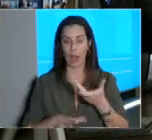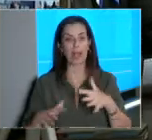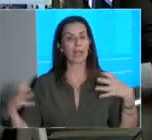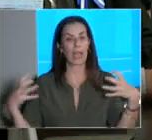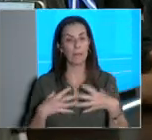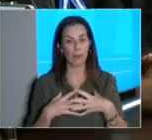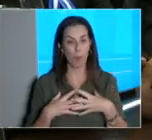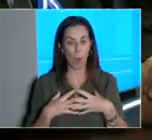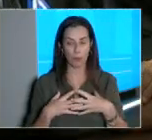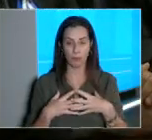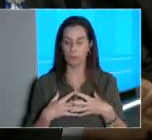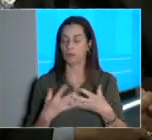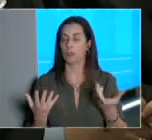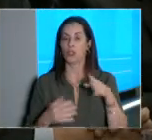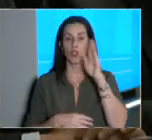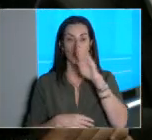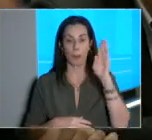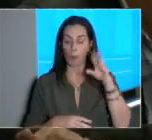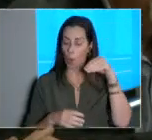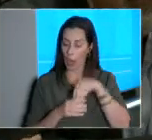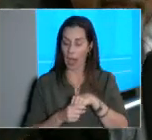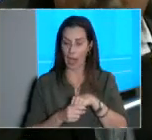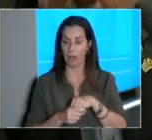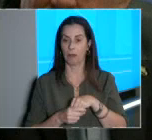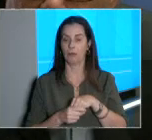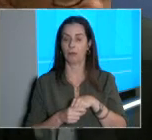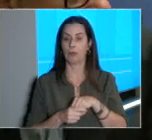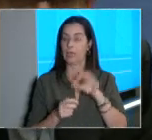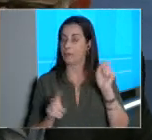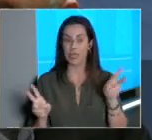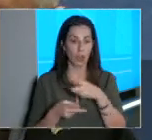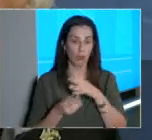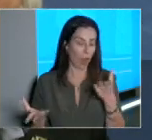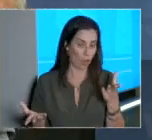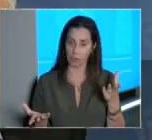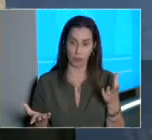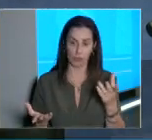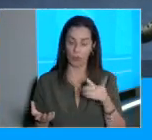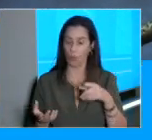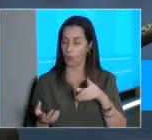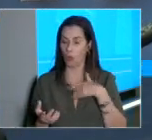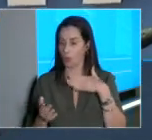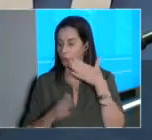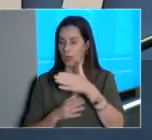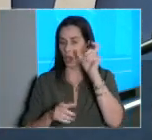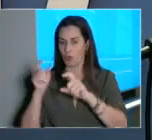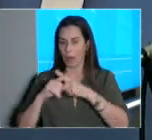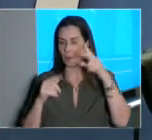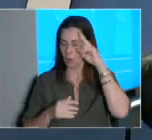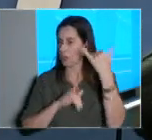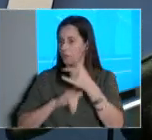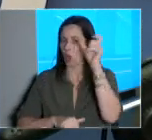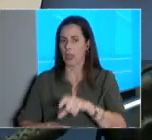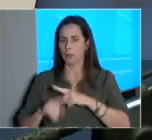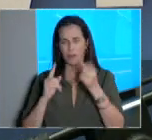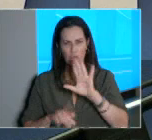רחבה, כאשר נתניהו הוא חלק מהמשוואה הזאת, אז הוא ילך לחברנו בליכוד ויגיד, תביאו מישהו